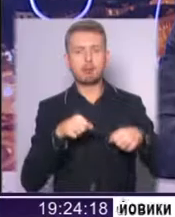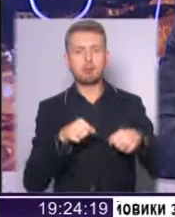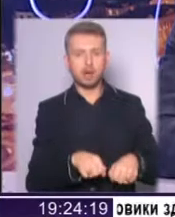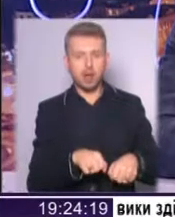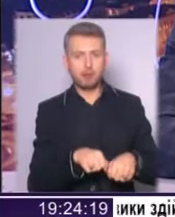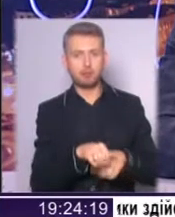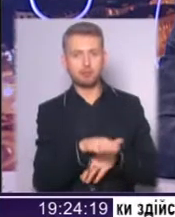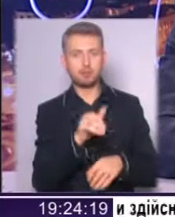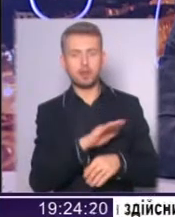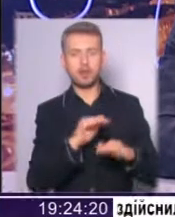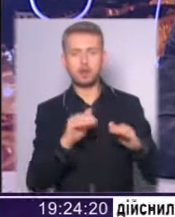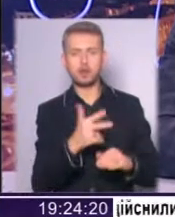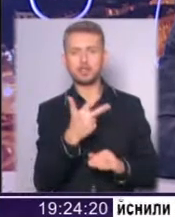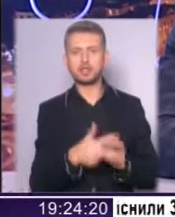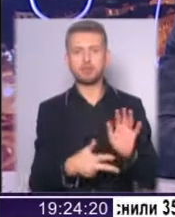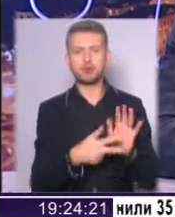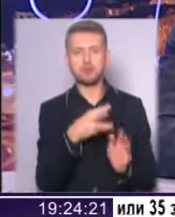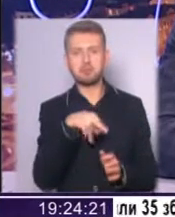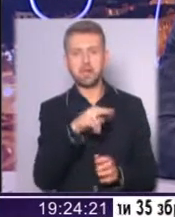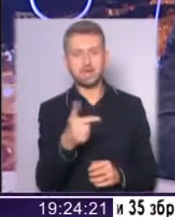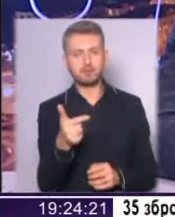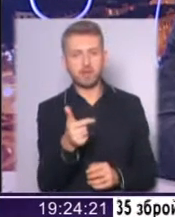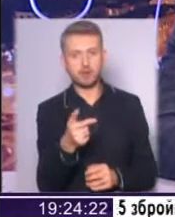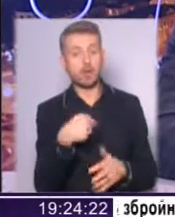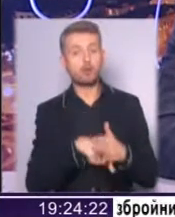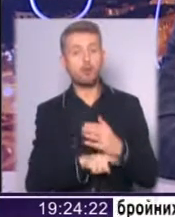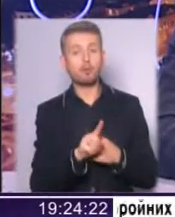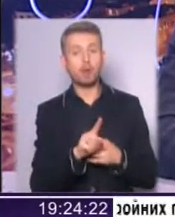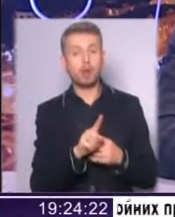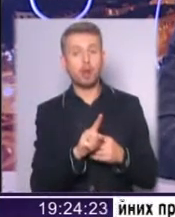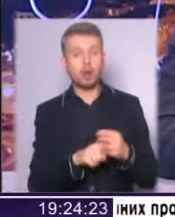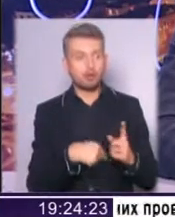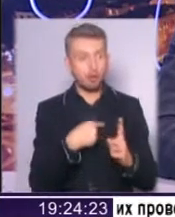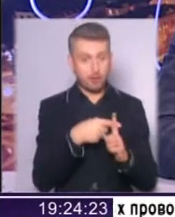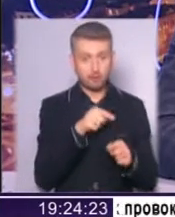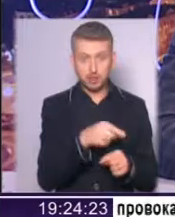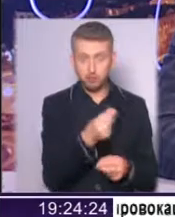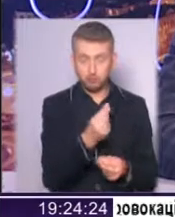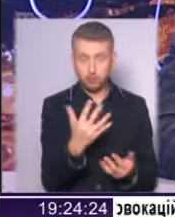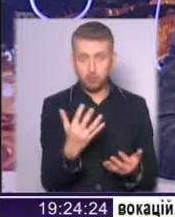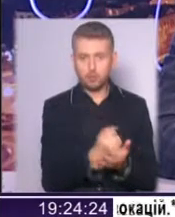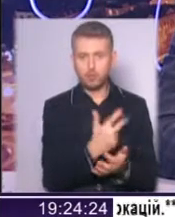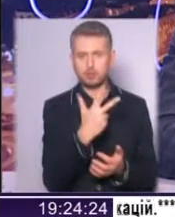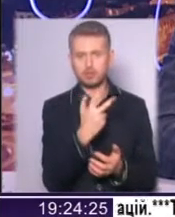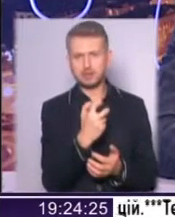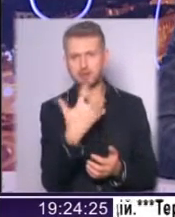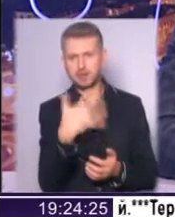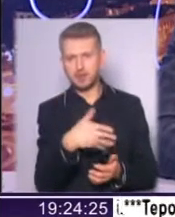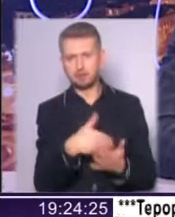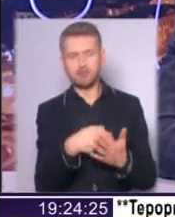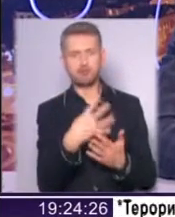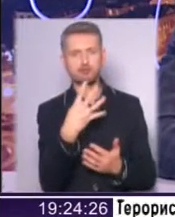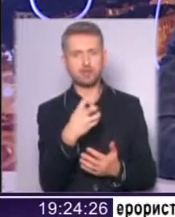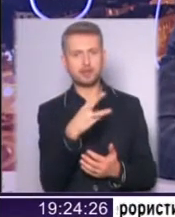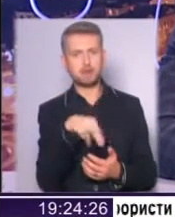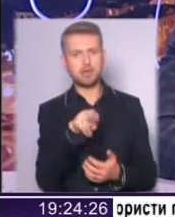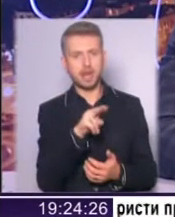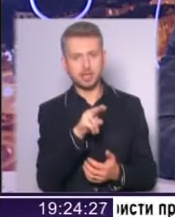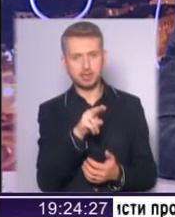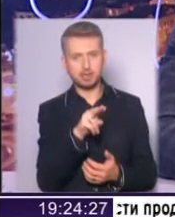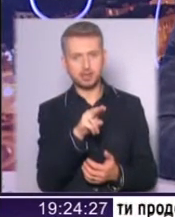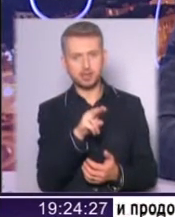на борги. Плюс у нас записано ще 38 мільярдів, не менше, просто там написано так дуже цікаво, в